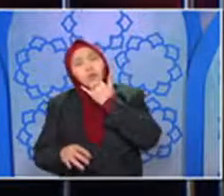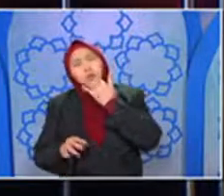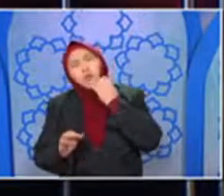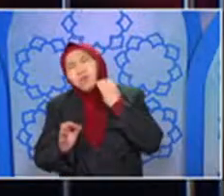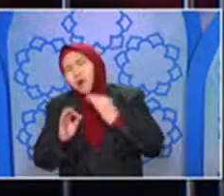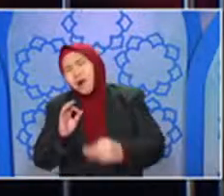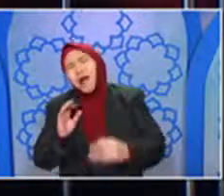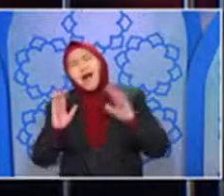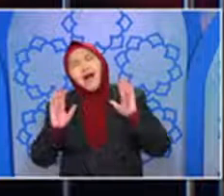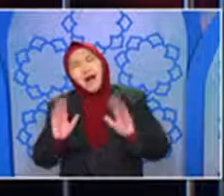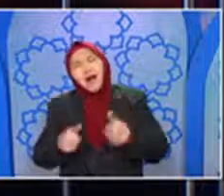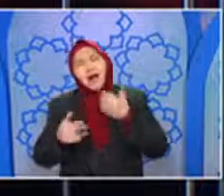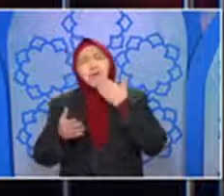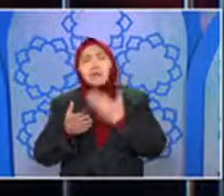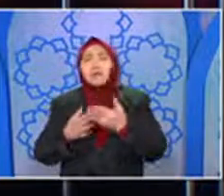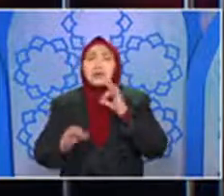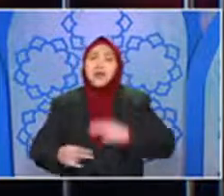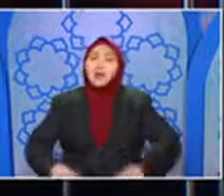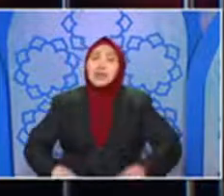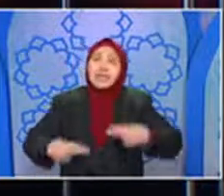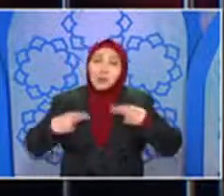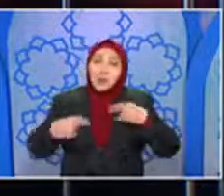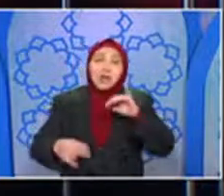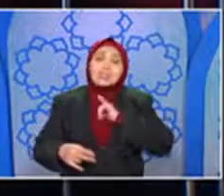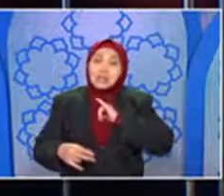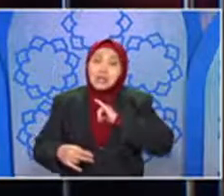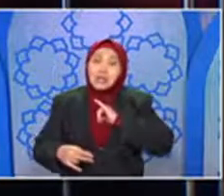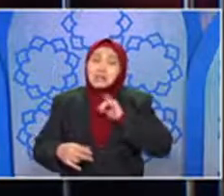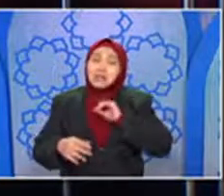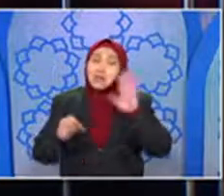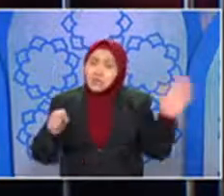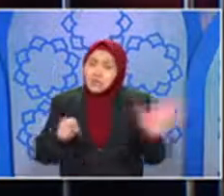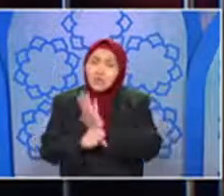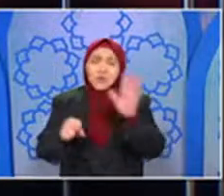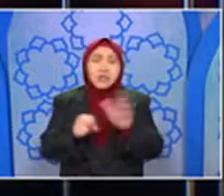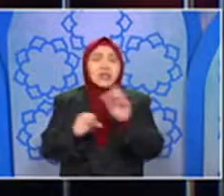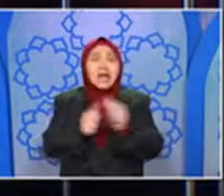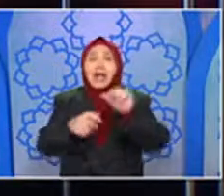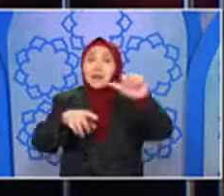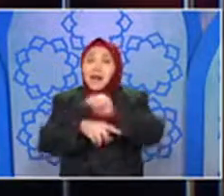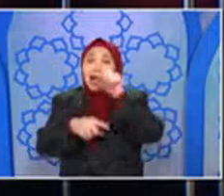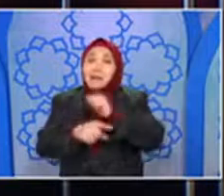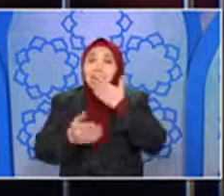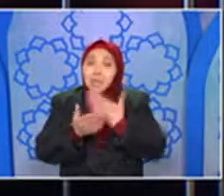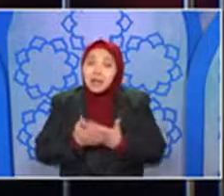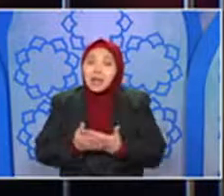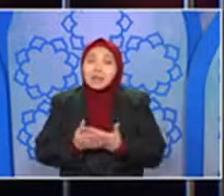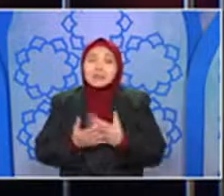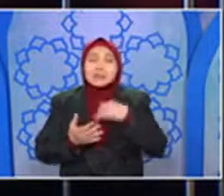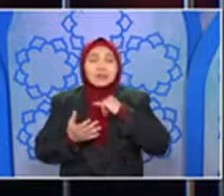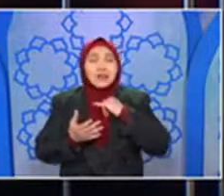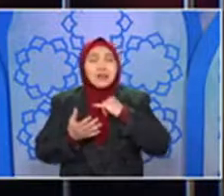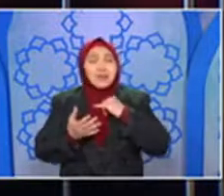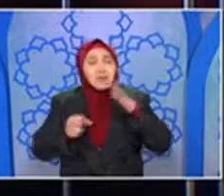baiknya kalau kehidupan saya isi dengan amal-amal kebaikan. Saya syaratkan